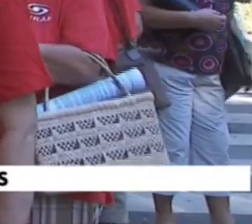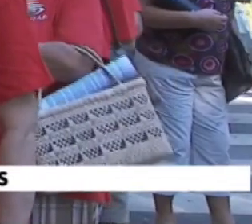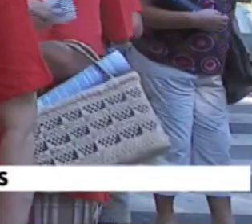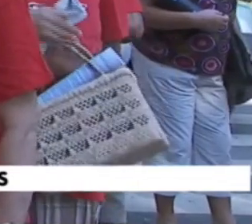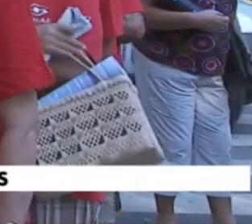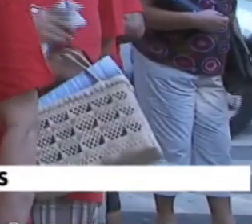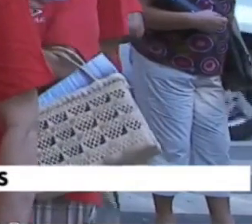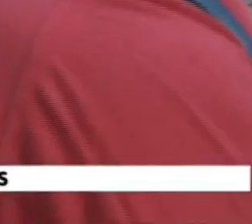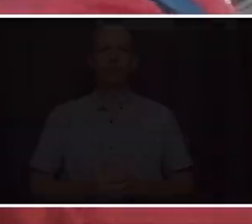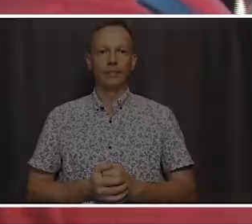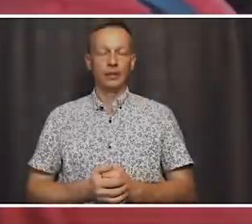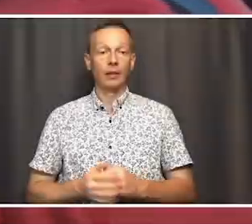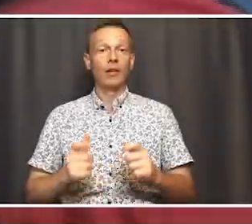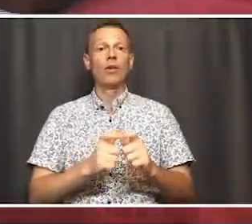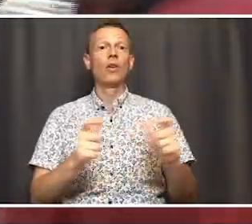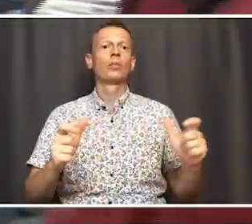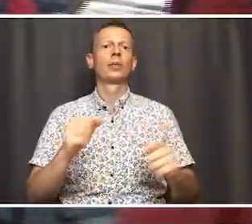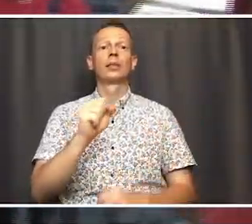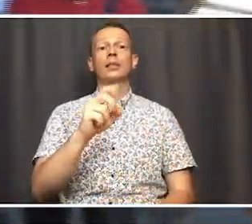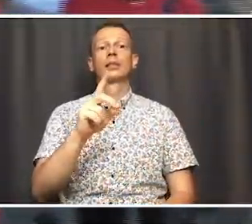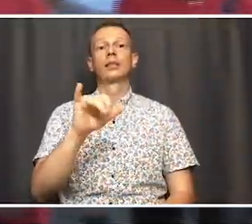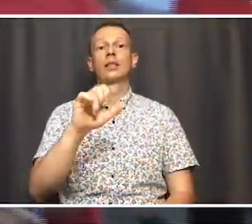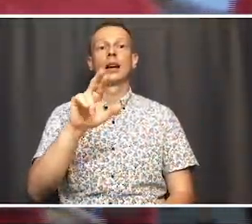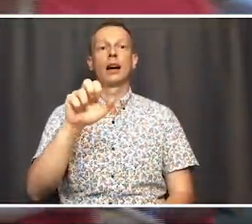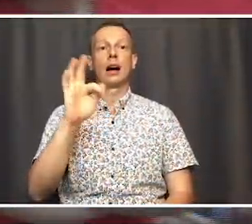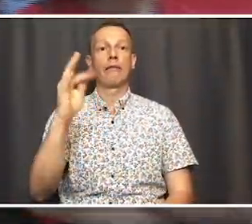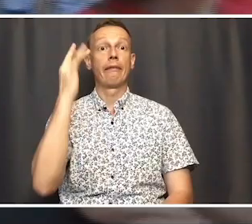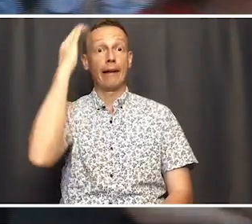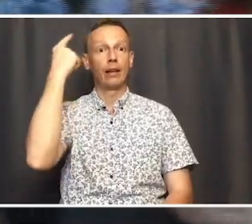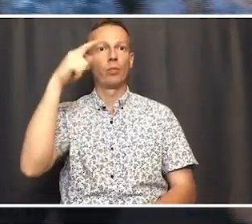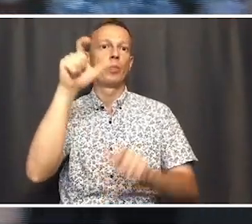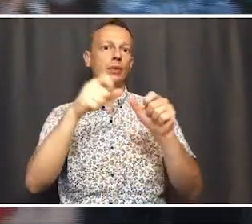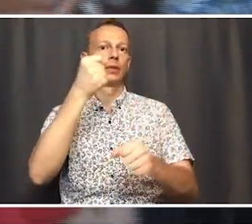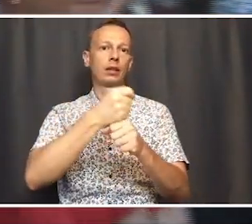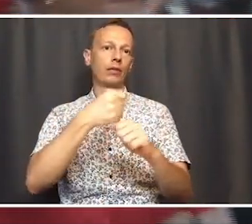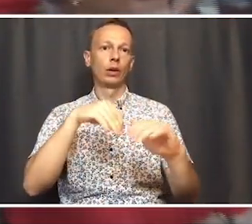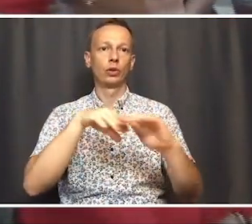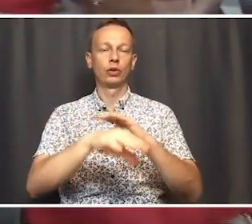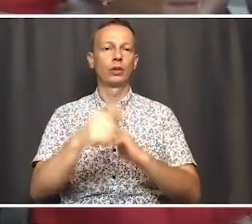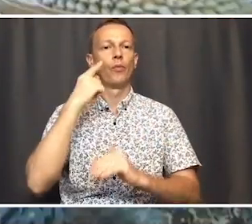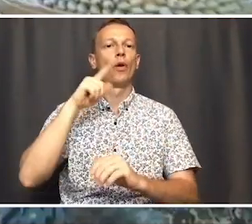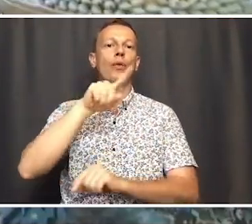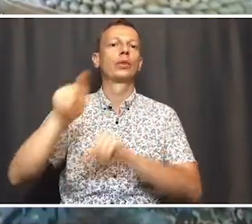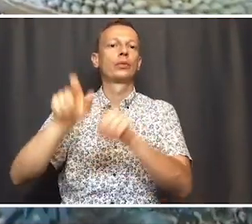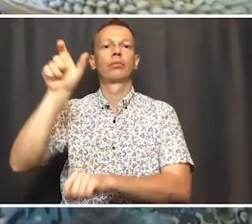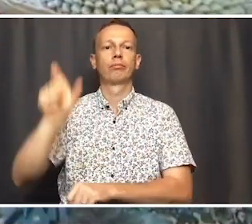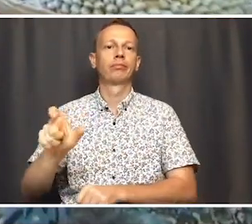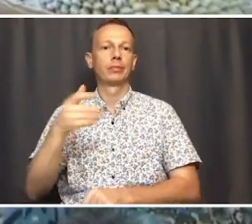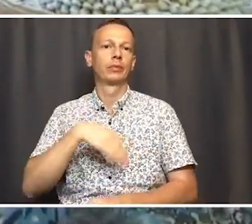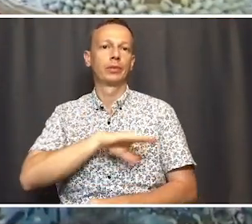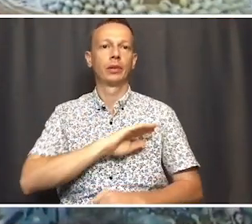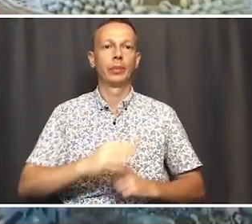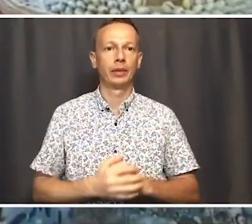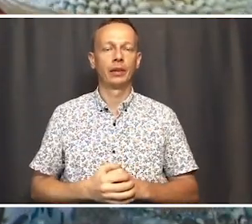des 40 000 retraités polynésiens. Émile Vernier est au micro de Thierry Sampler et Christian Dezon. On l'écoute.